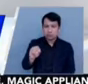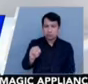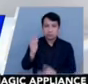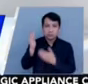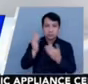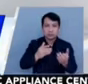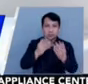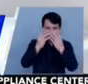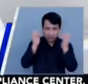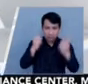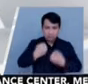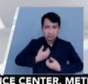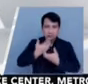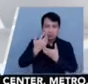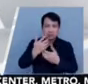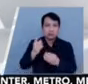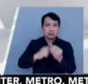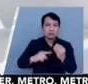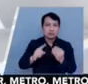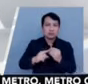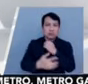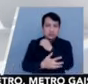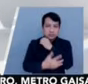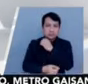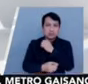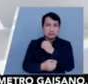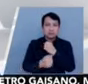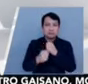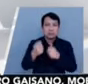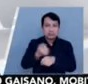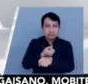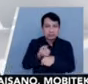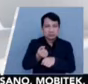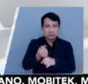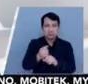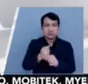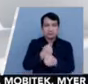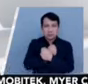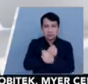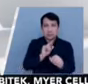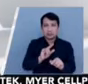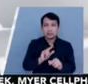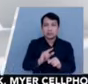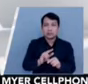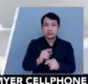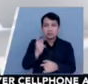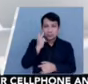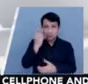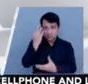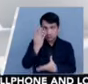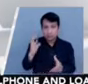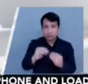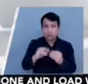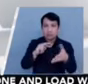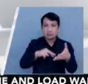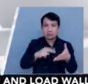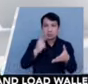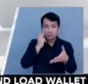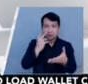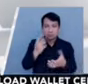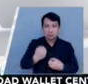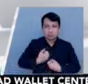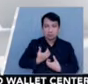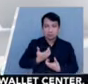at nagsasabing mahirap mahalin ang Pilipinas, tuklasin ang pag-ibig sa kapwa Pilipino. Ito raw marahil ang gusto ng kanyang